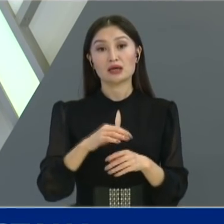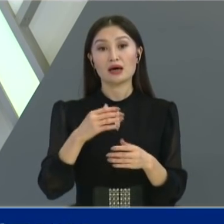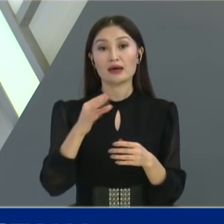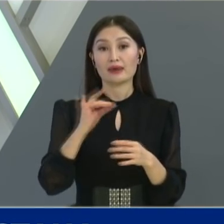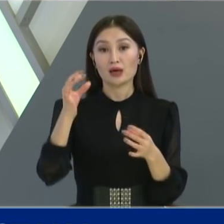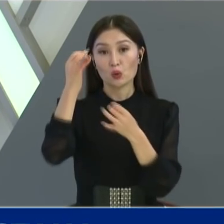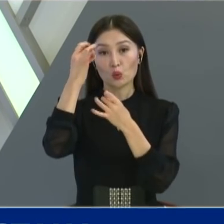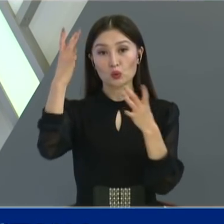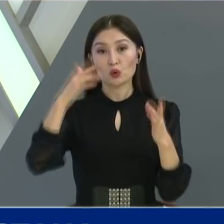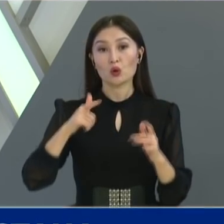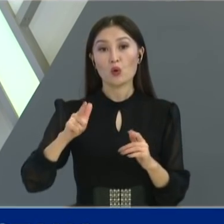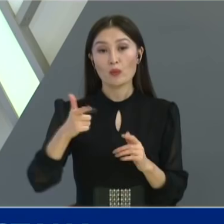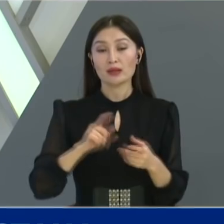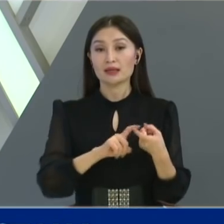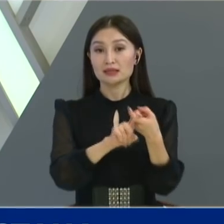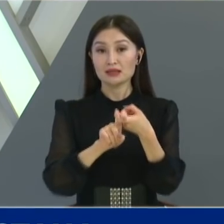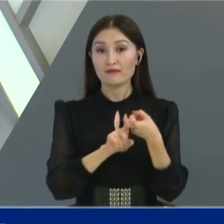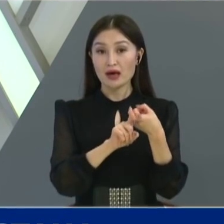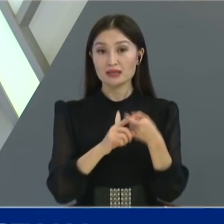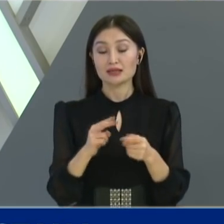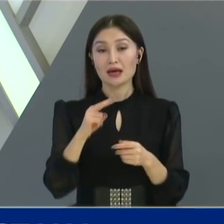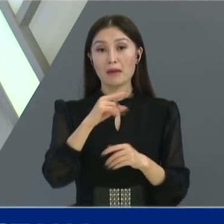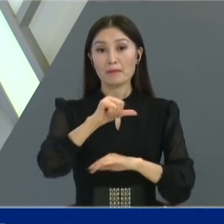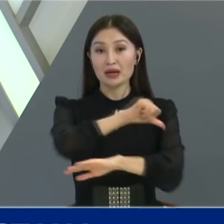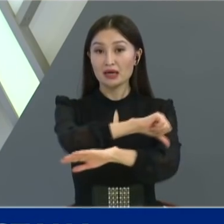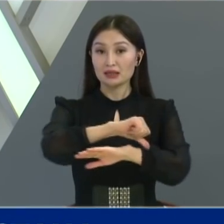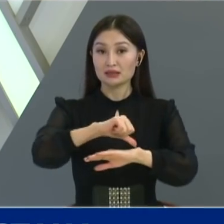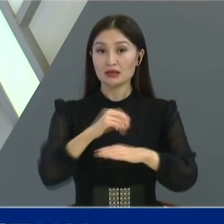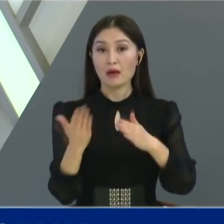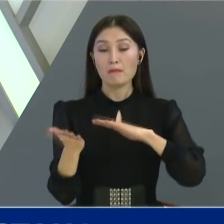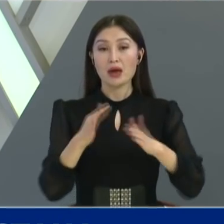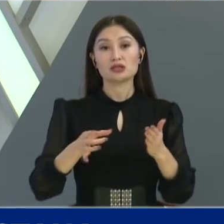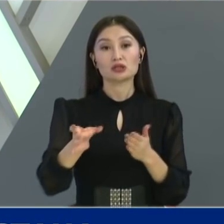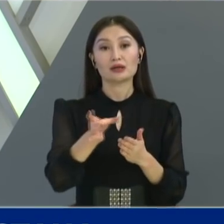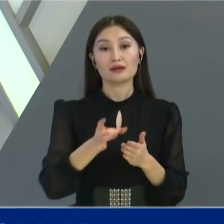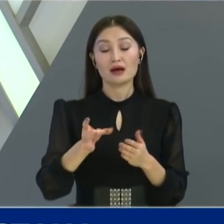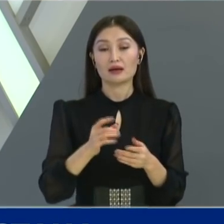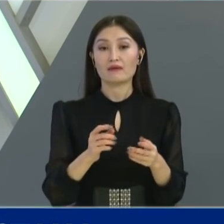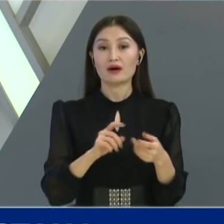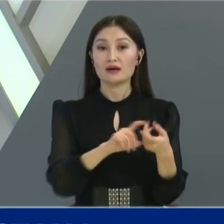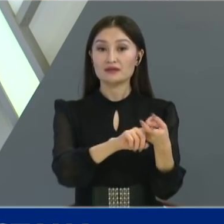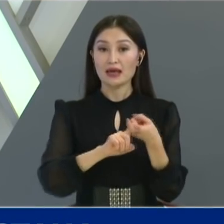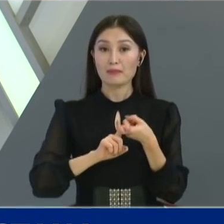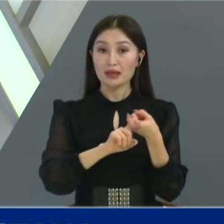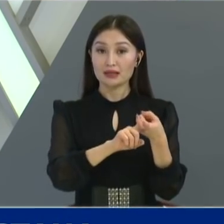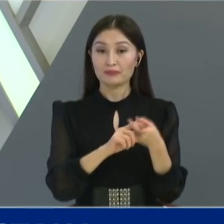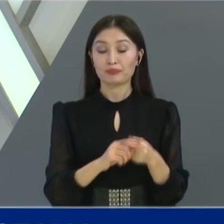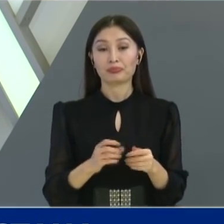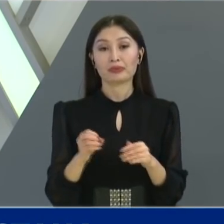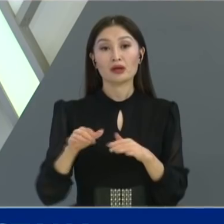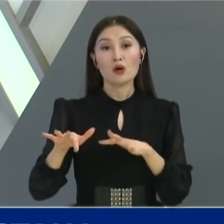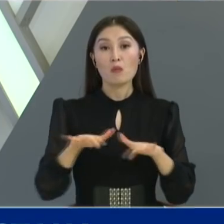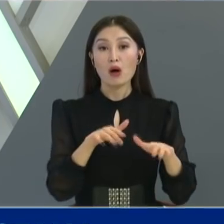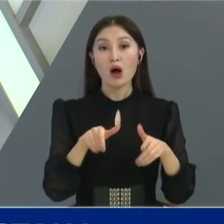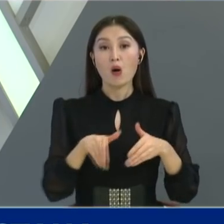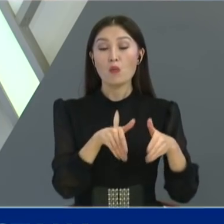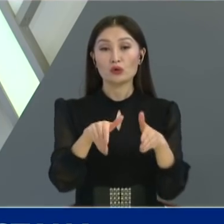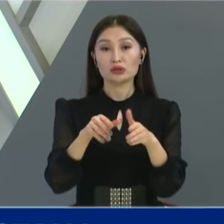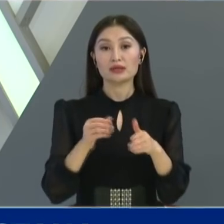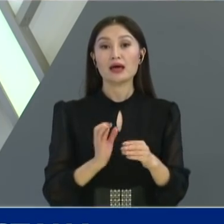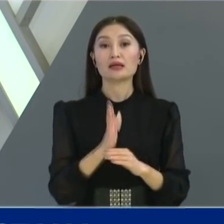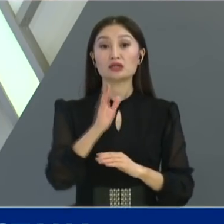и культурно-гуманитарных связей, приграничного и межрегионального взаимодействия. Двигаясь по пути дальнейшего